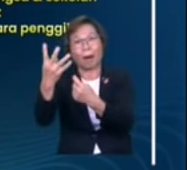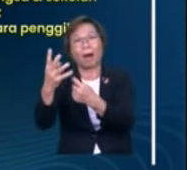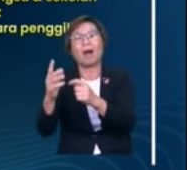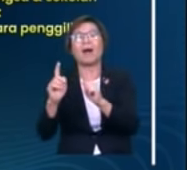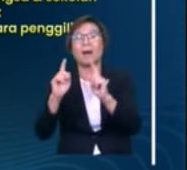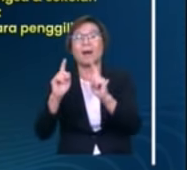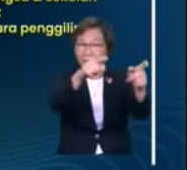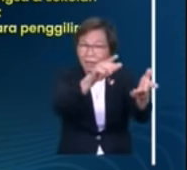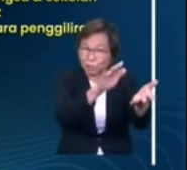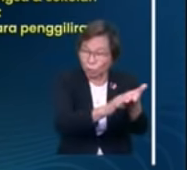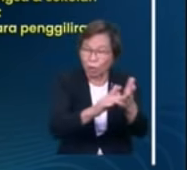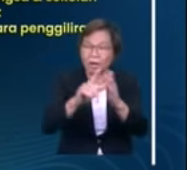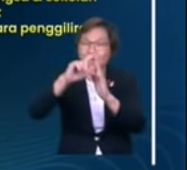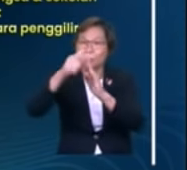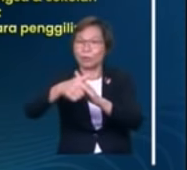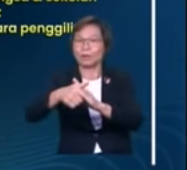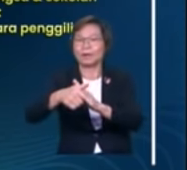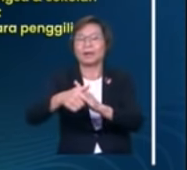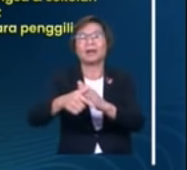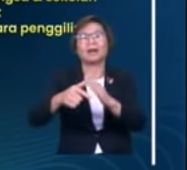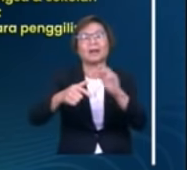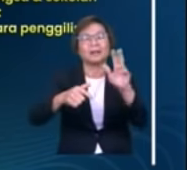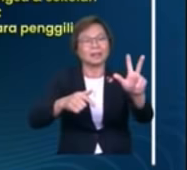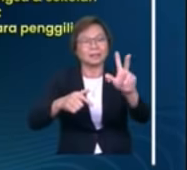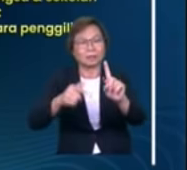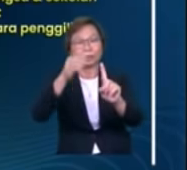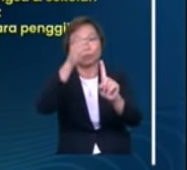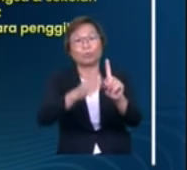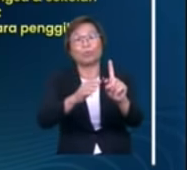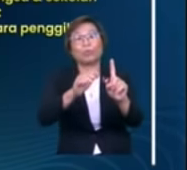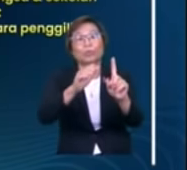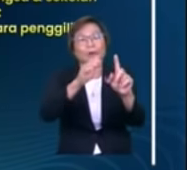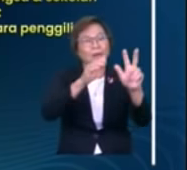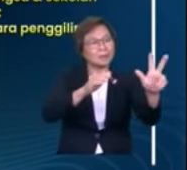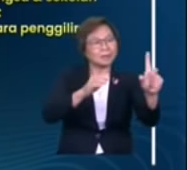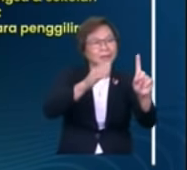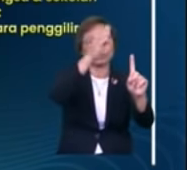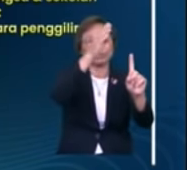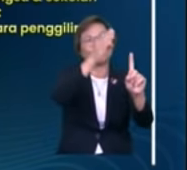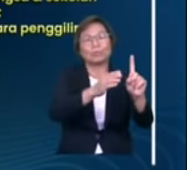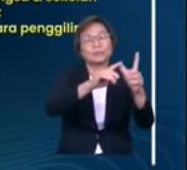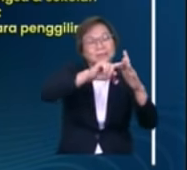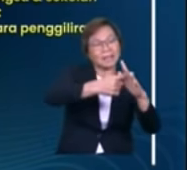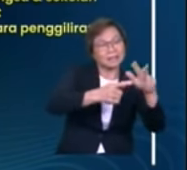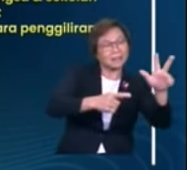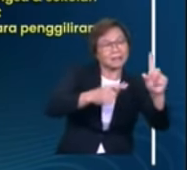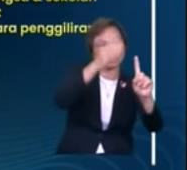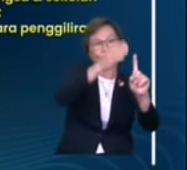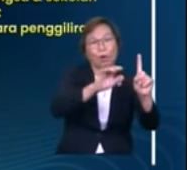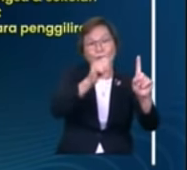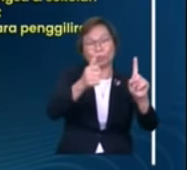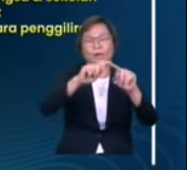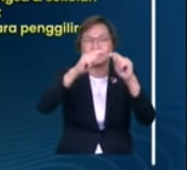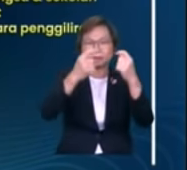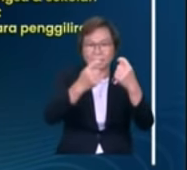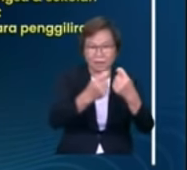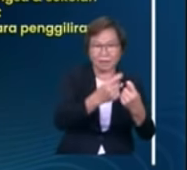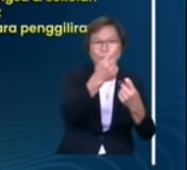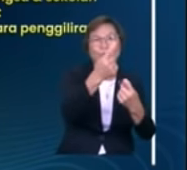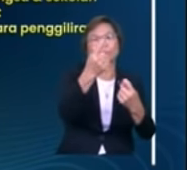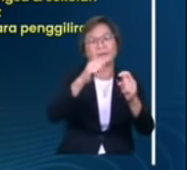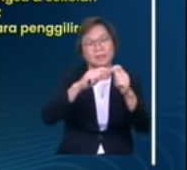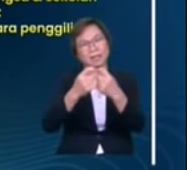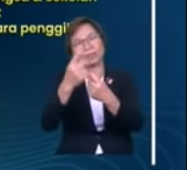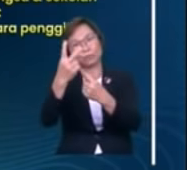4 akan masuk kemudian lepas 31oktober atau bermula 31oktober Morita tingkatan 1 dan